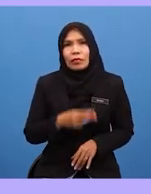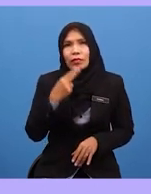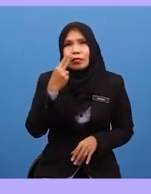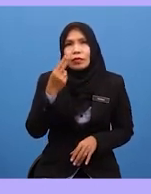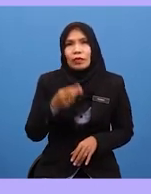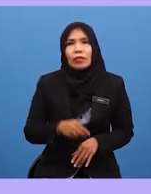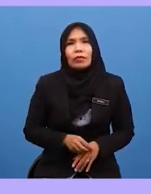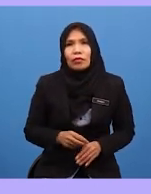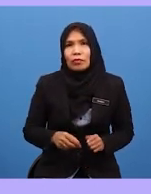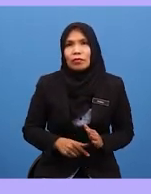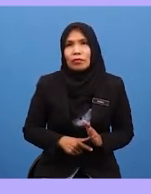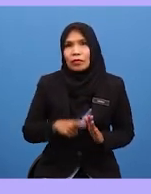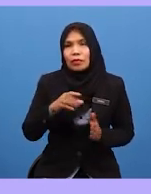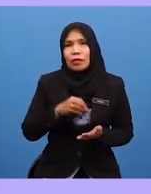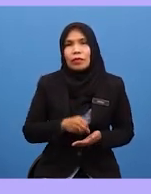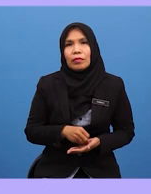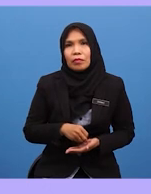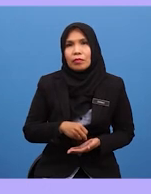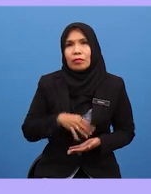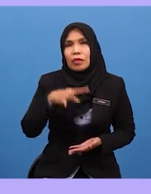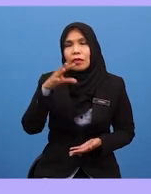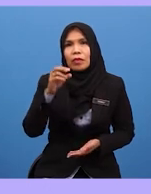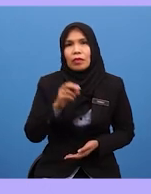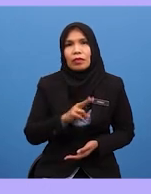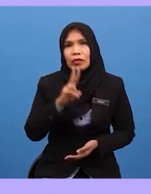rangka luar yang baharu terbentuk.